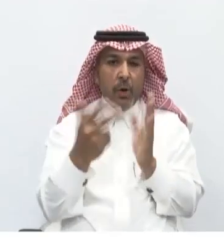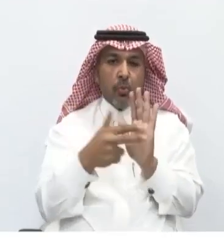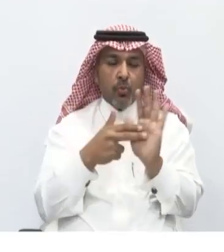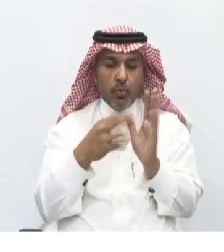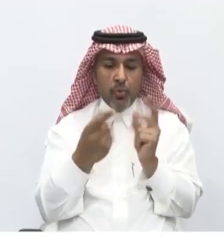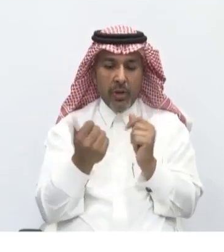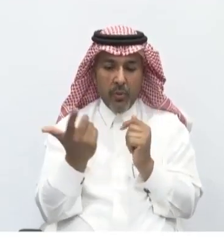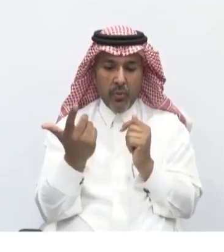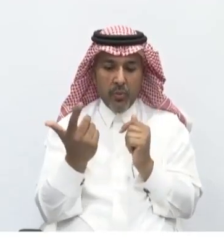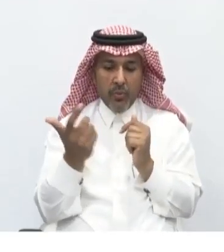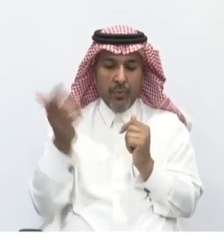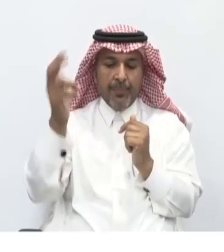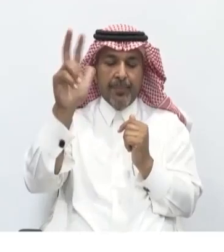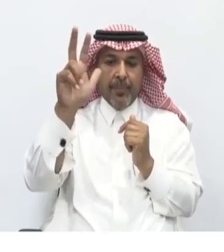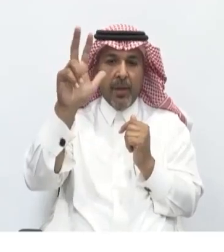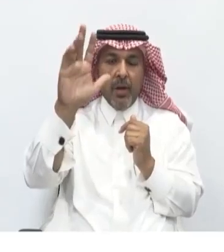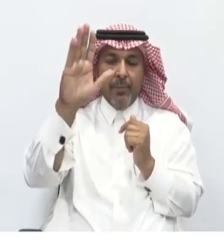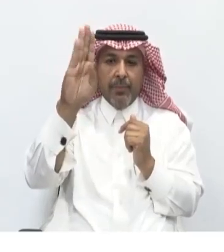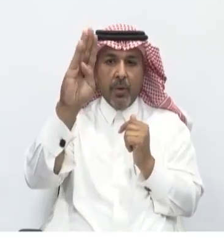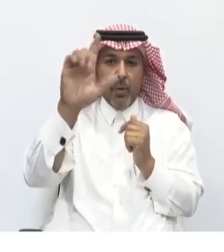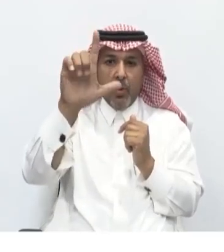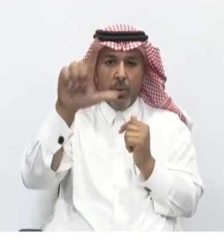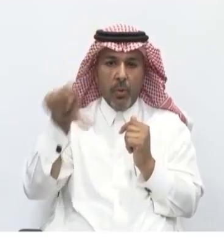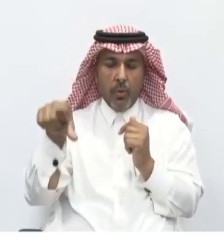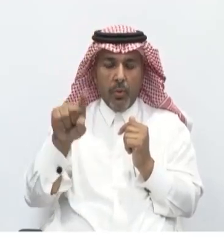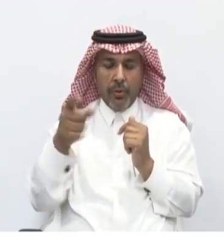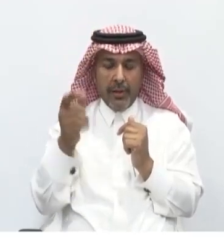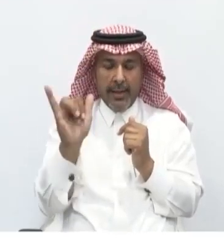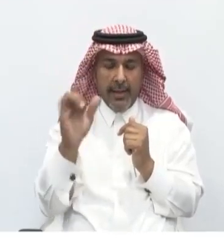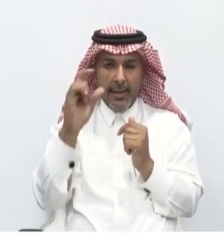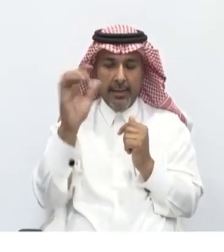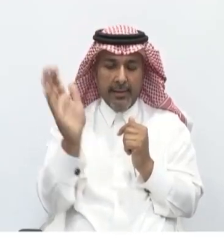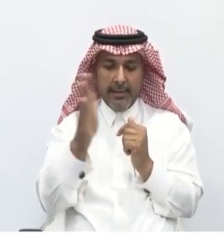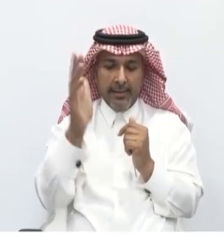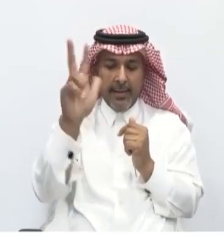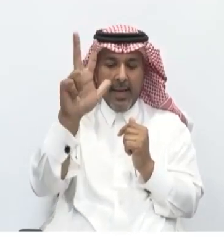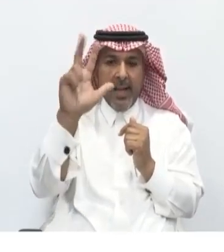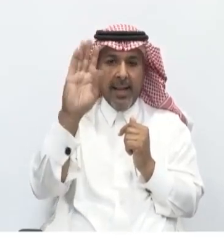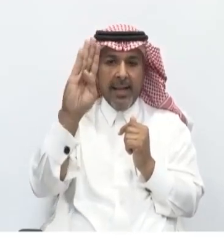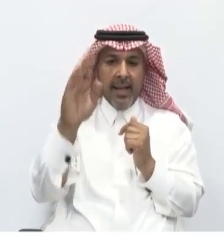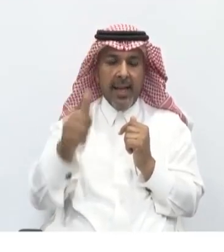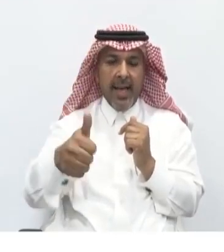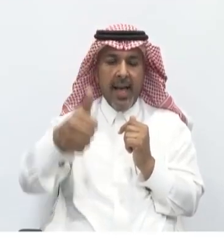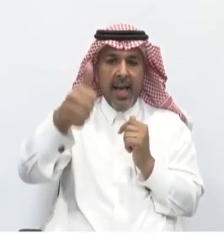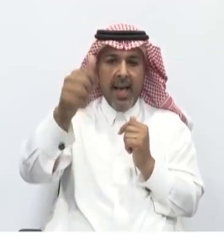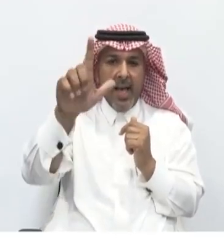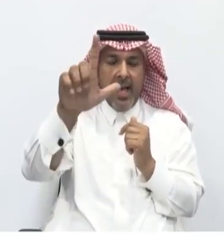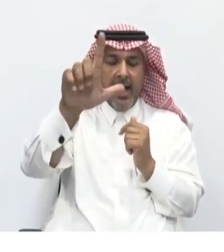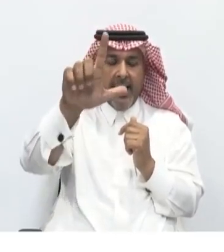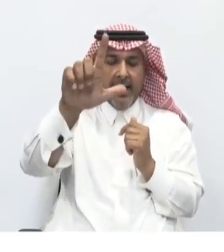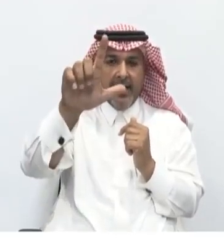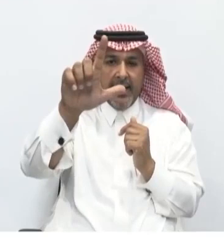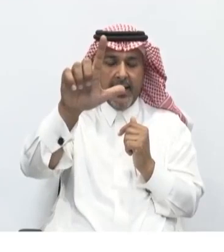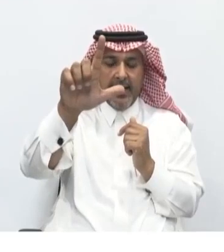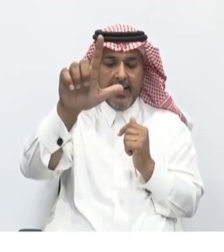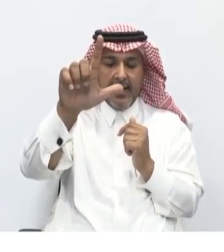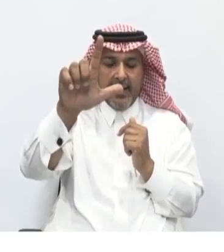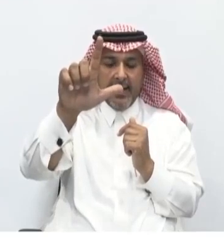الموزونه كالسيوم مع الاتش سي ال عطاني كلوريد الكالسيوم